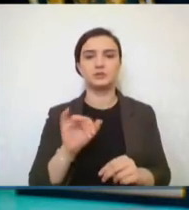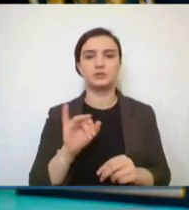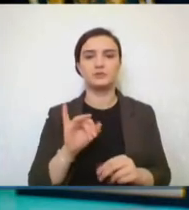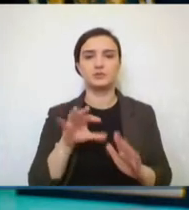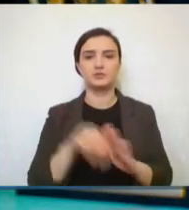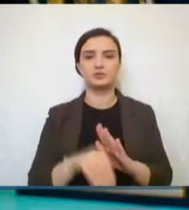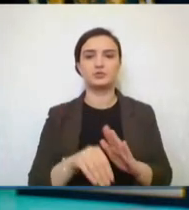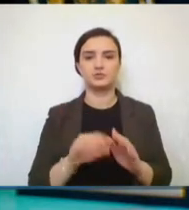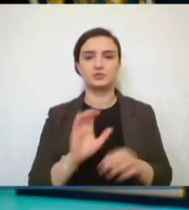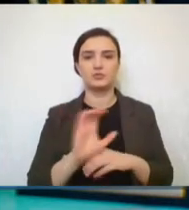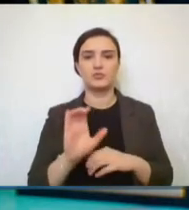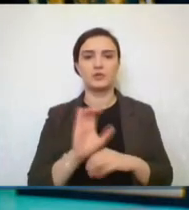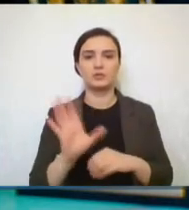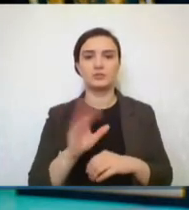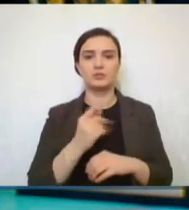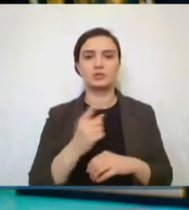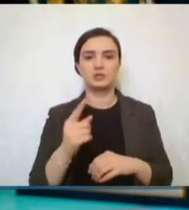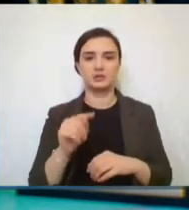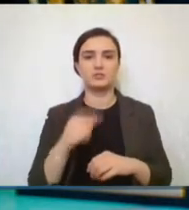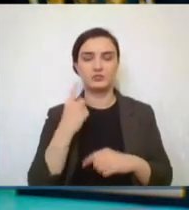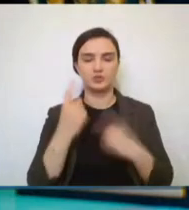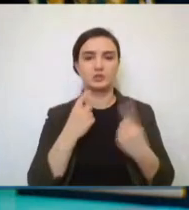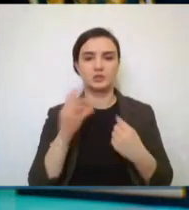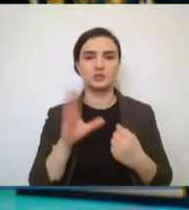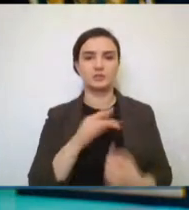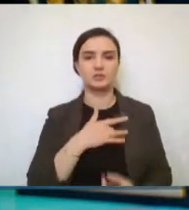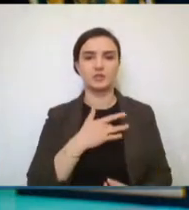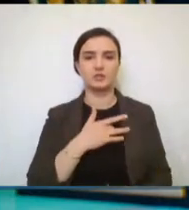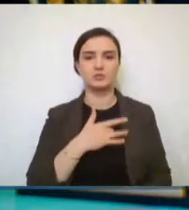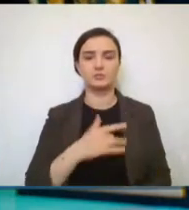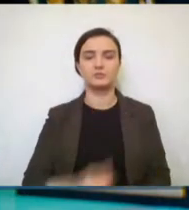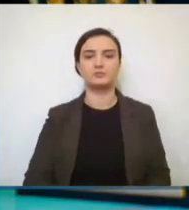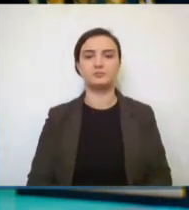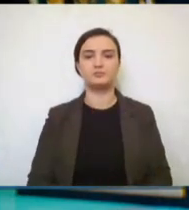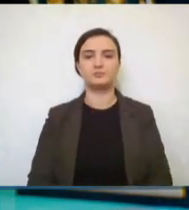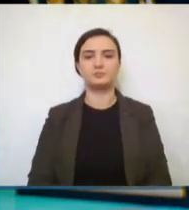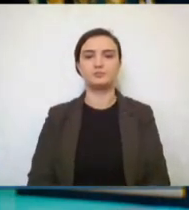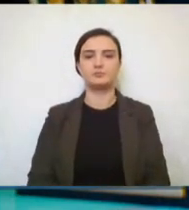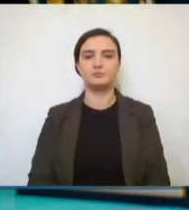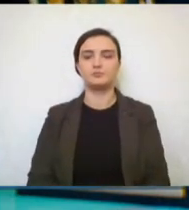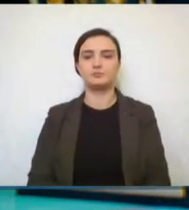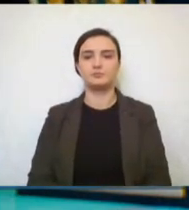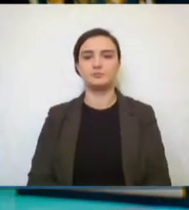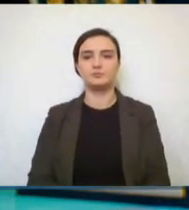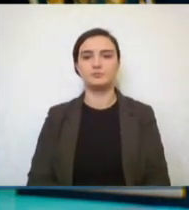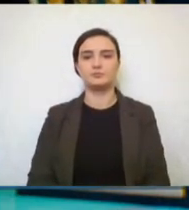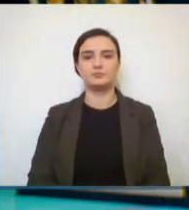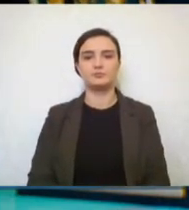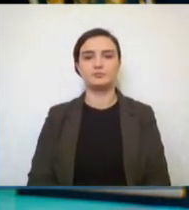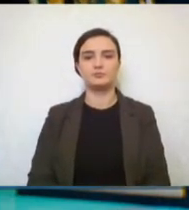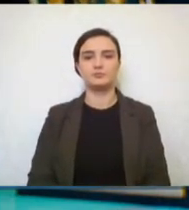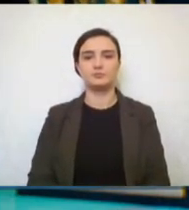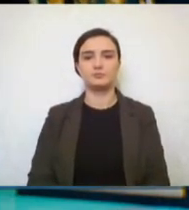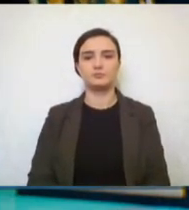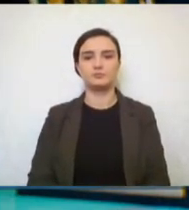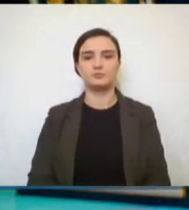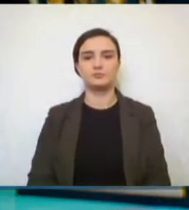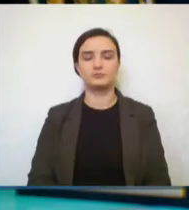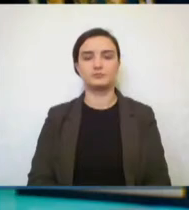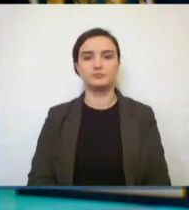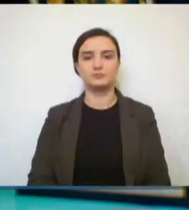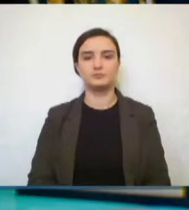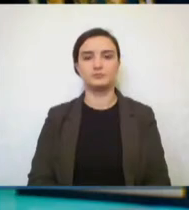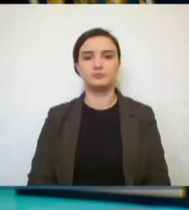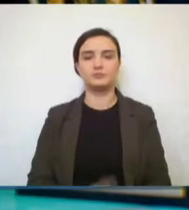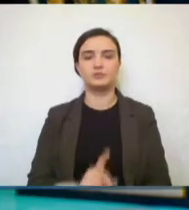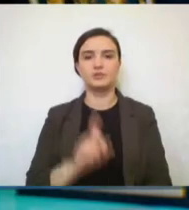ერთ-ერთი სტატიის მონაცემები. განსხვავებით გაზაფხულის მონაცემების. ეხლა თავიდან რა მონაცემები იყო ცოტა ძნელი საქმეა. ჩვენ ეხლა რო წავიდეთ იმ გზით